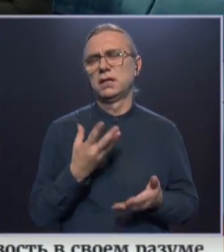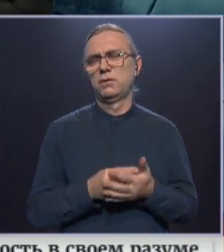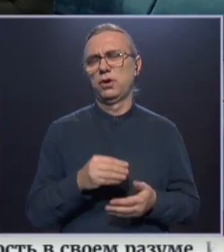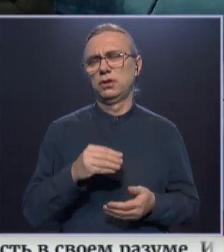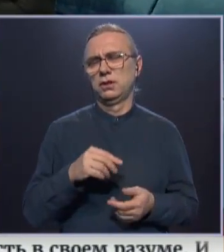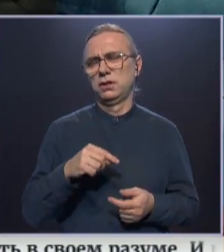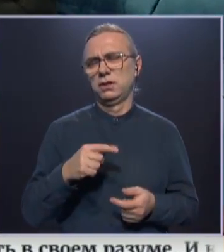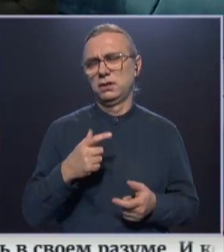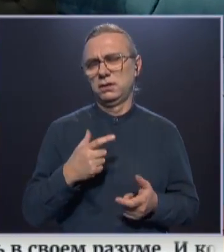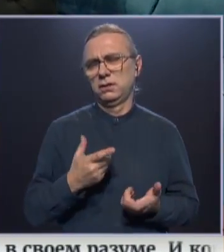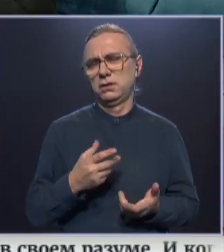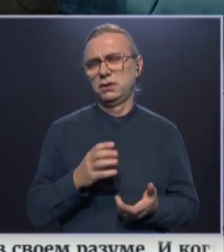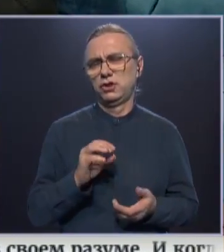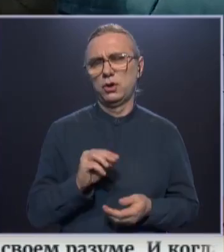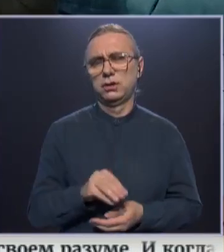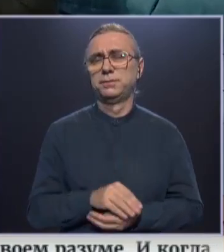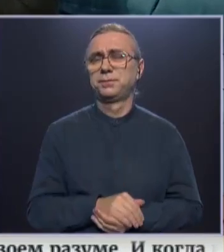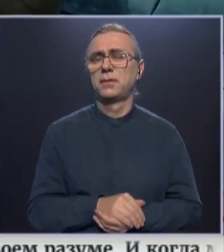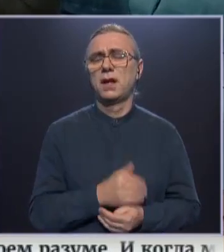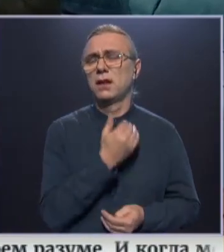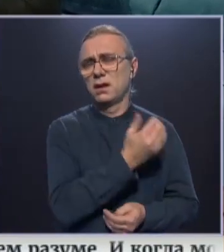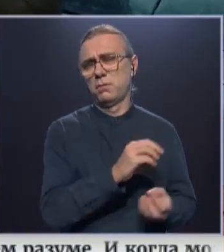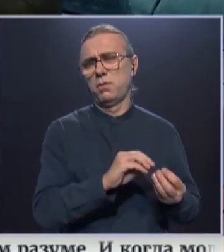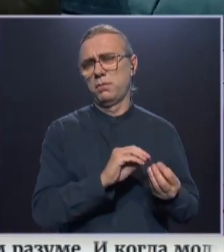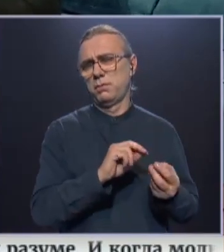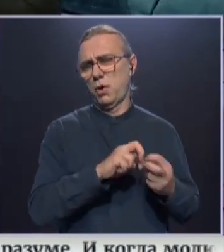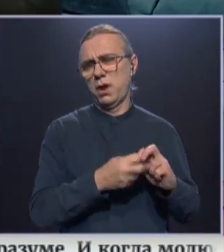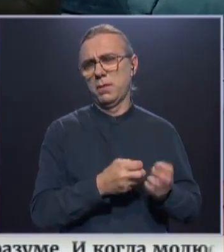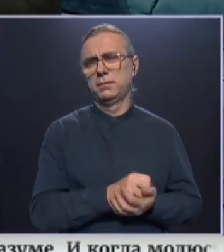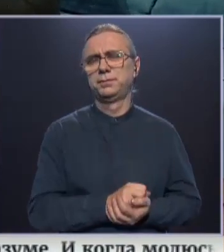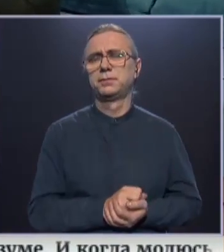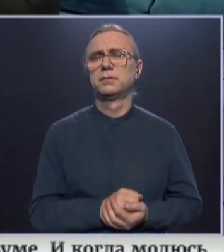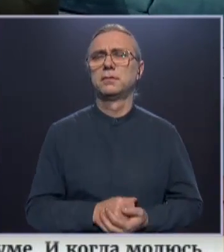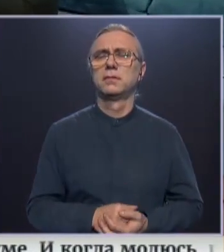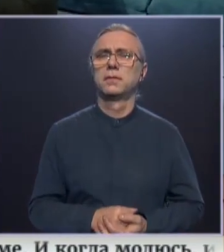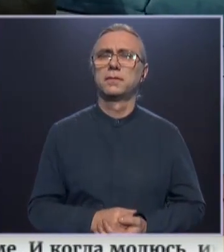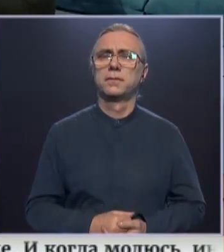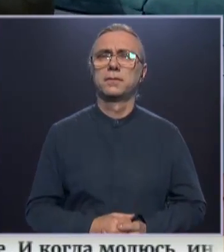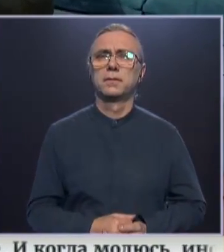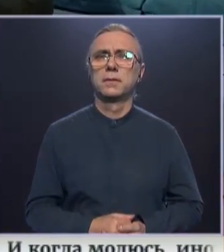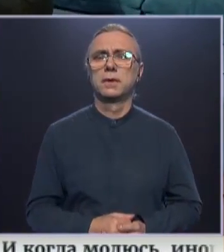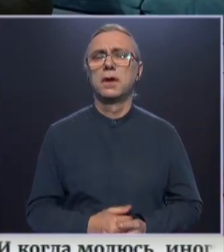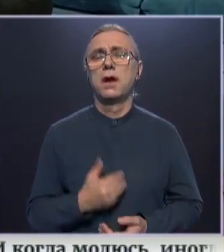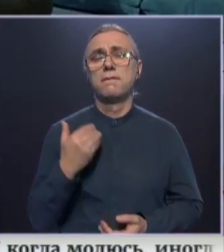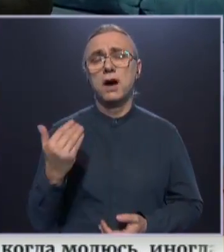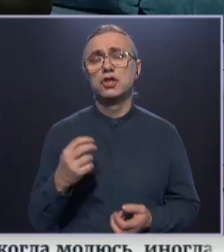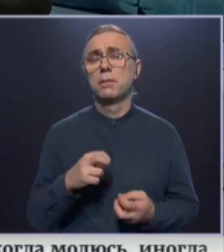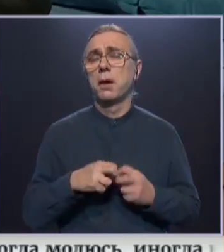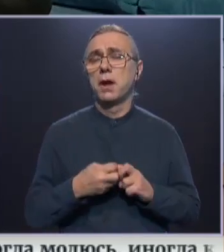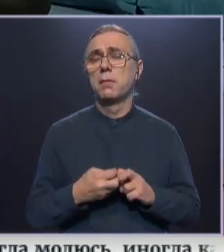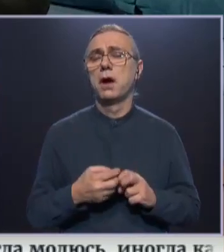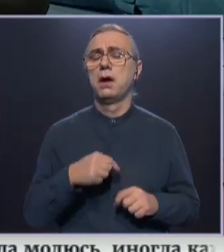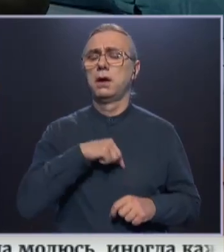их проблема, в конце концов. А ваша ненависть, которая появляется, это ваша проблема. Вот преодолейте свою